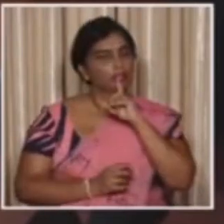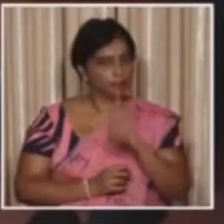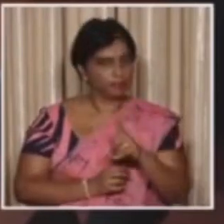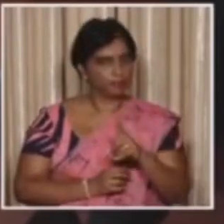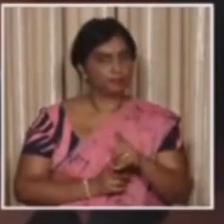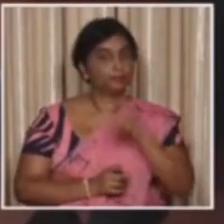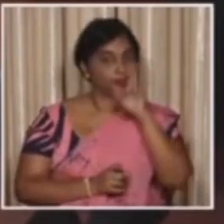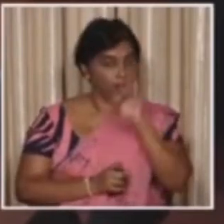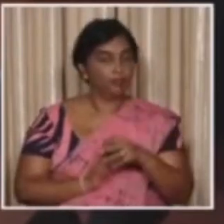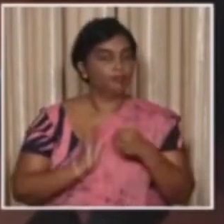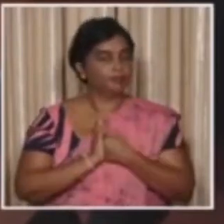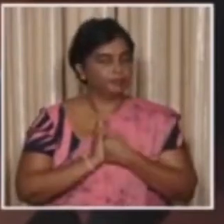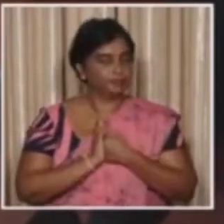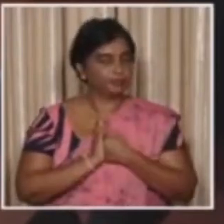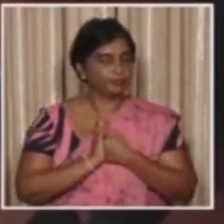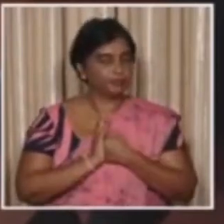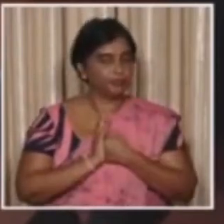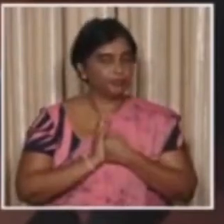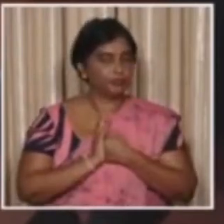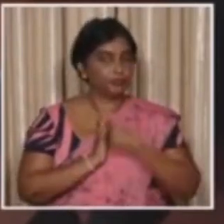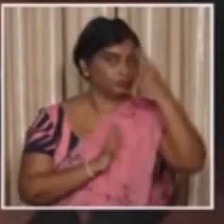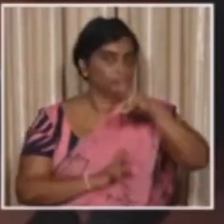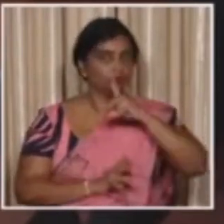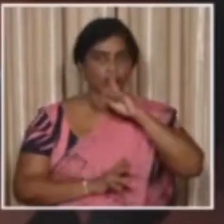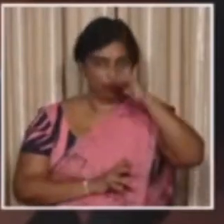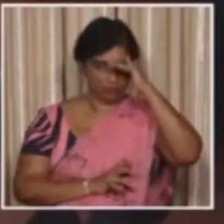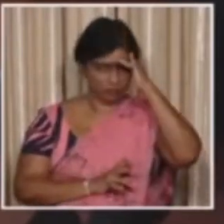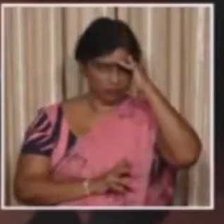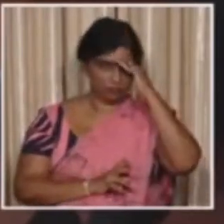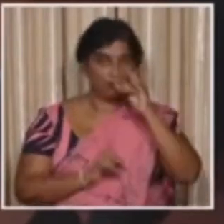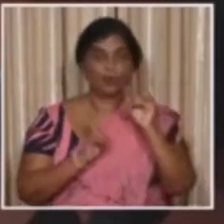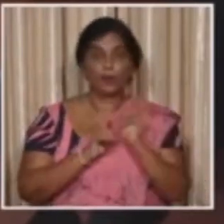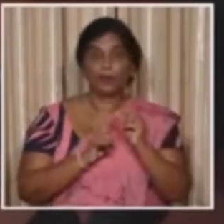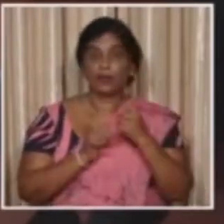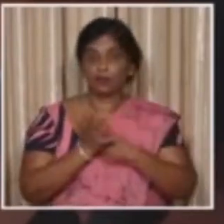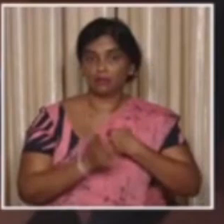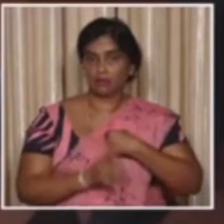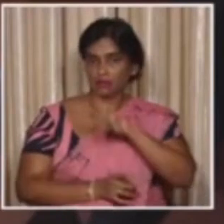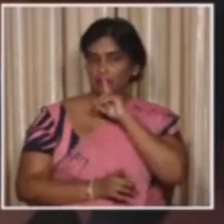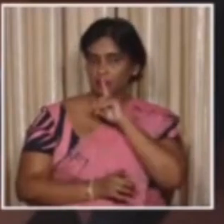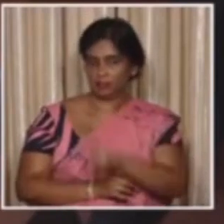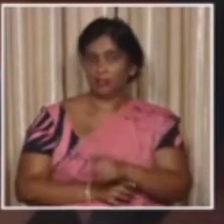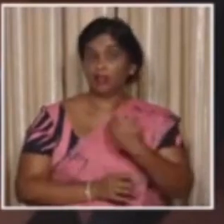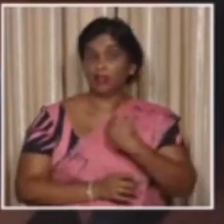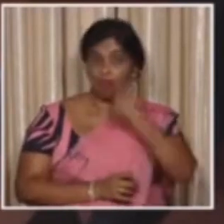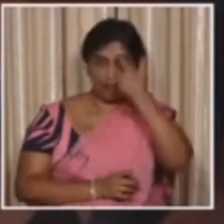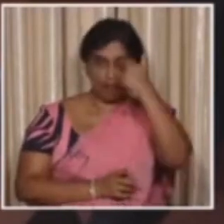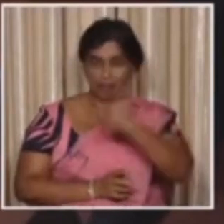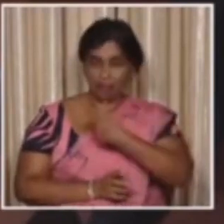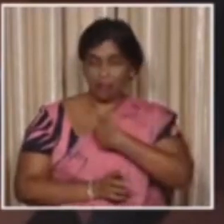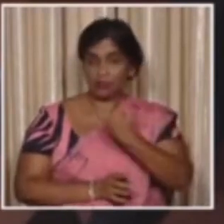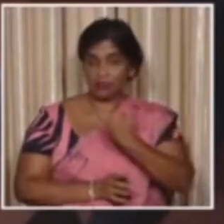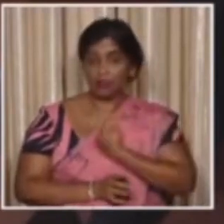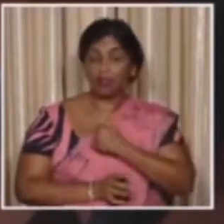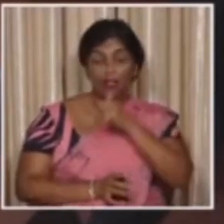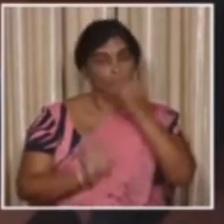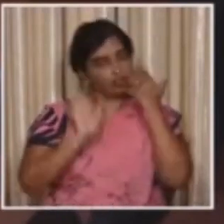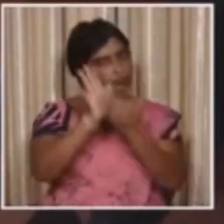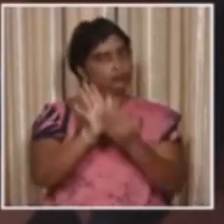එනිසා ගරු නියෝජ්‍ය කතානායකතුමනි ප්‍රසන්න රණතුංගට මම කියන්නේ apitelakar pucodana ekko